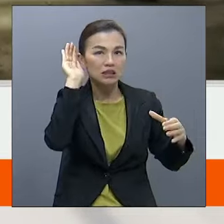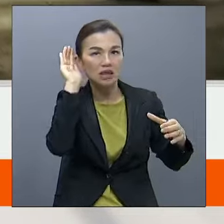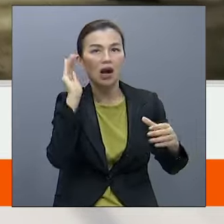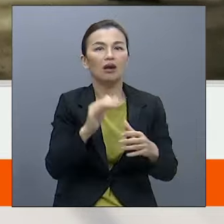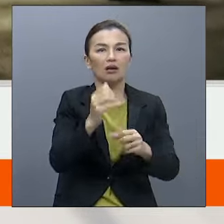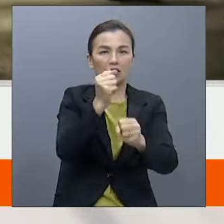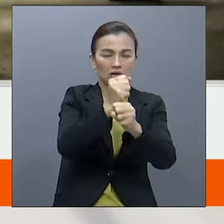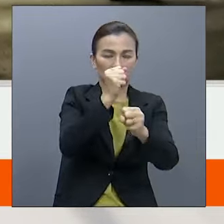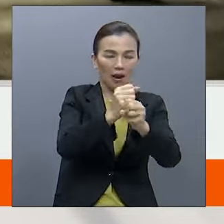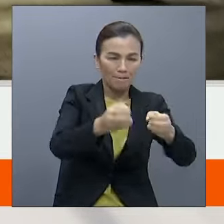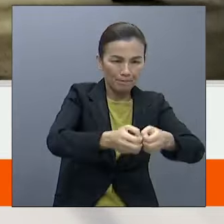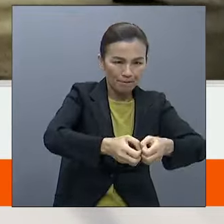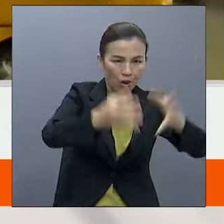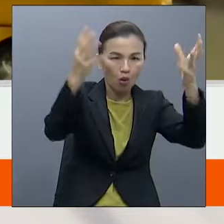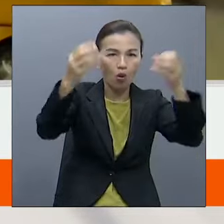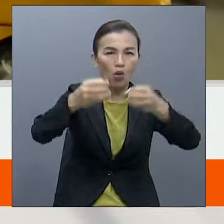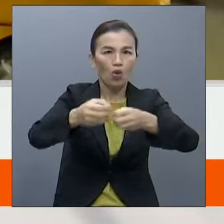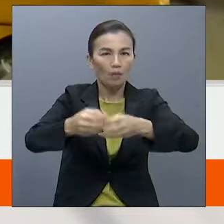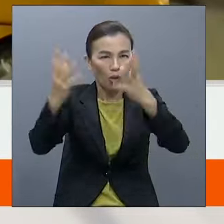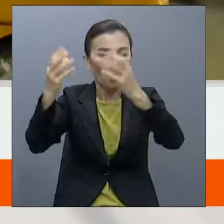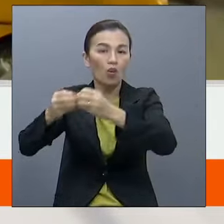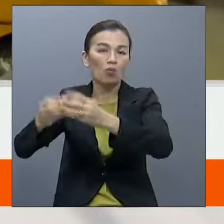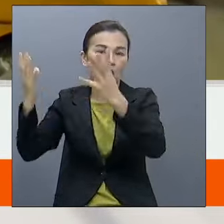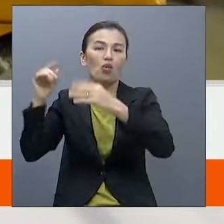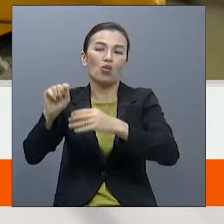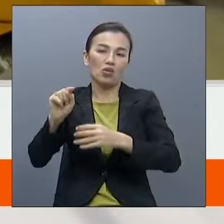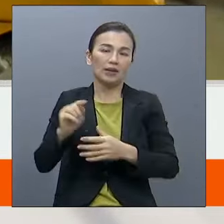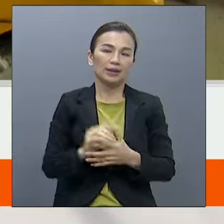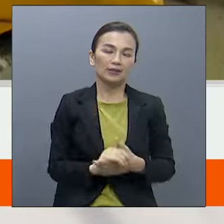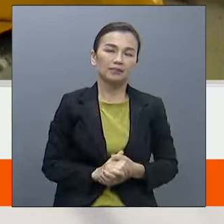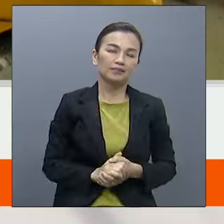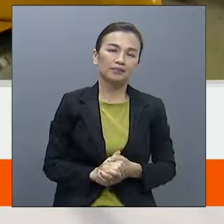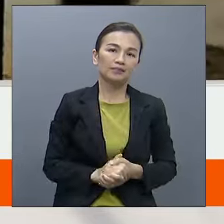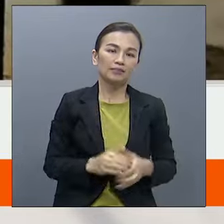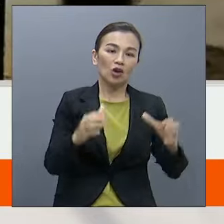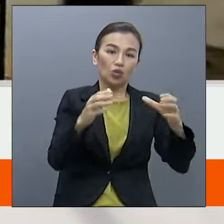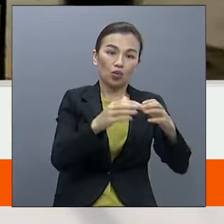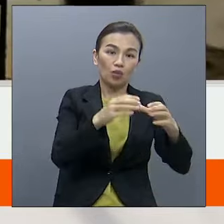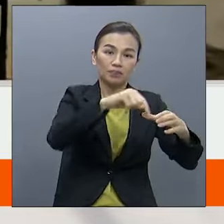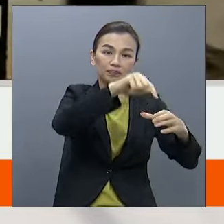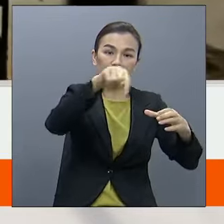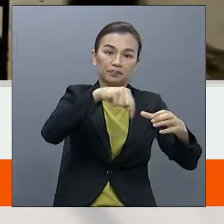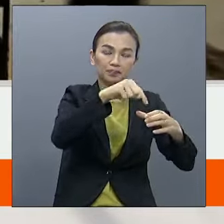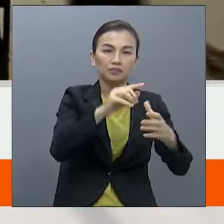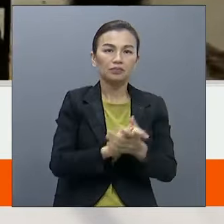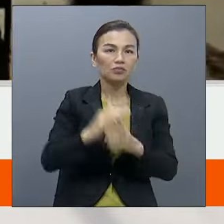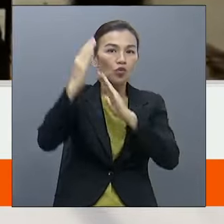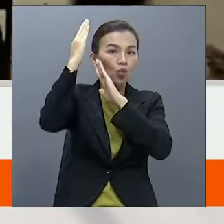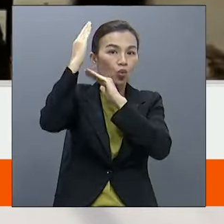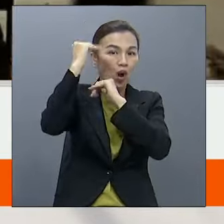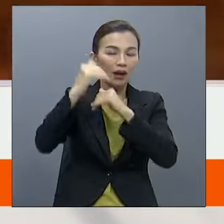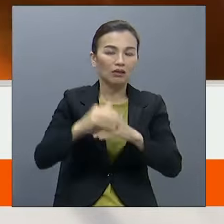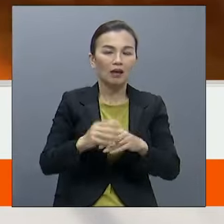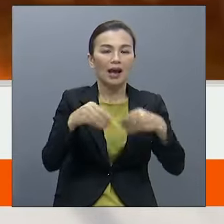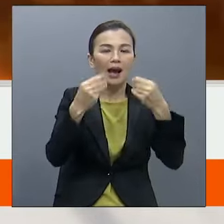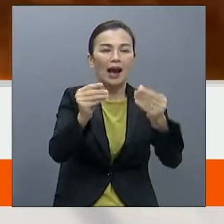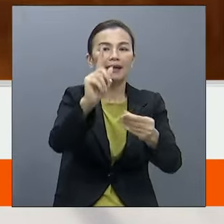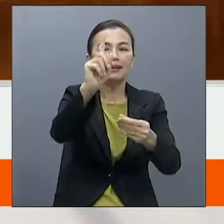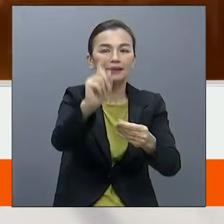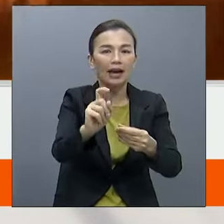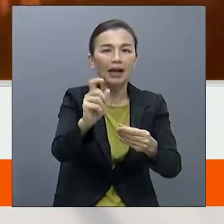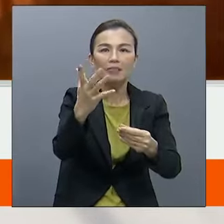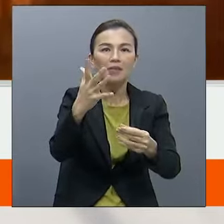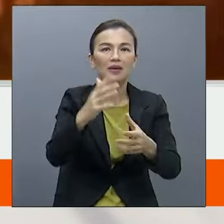ได้มากกว่าผมมั่นใจว่าเป็นการก่อกวนเพราะว่าทางกลุ่มผู้ก่อเหตุนั้นไม่ได้หวังในชีวิตของพี่น้องประชาชนยกตัวอย่างเ